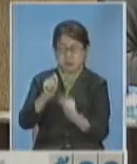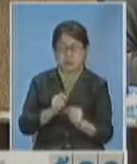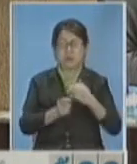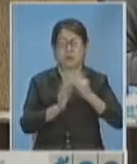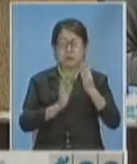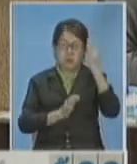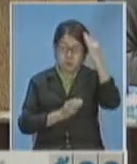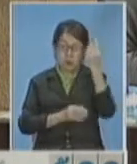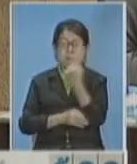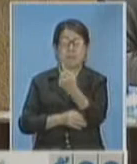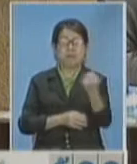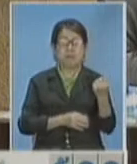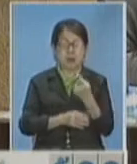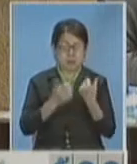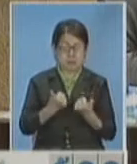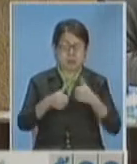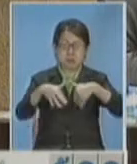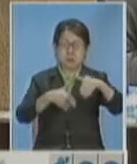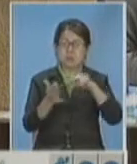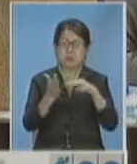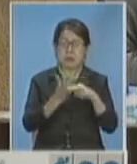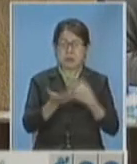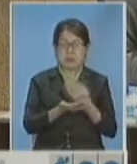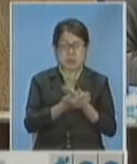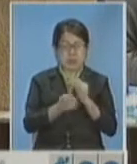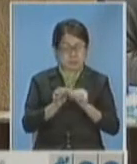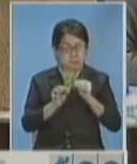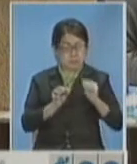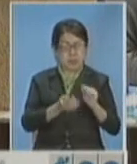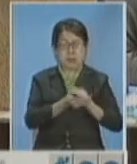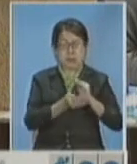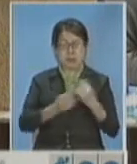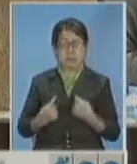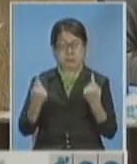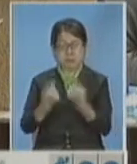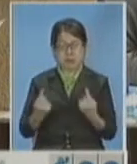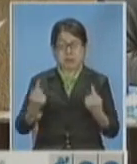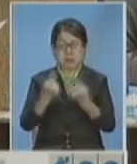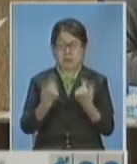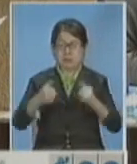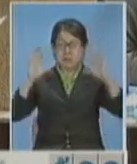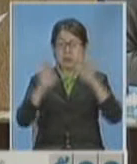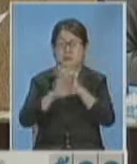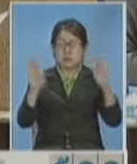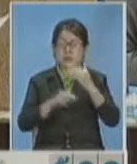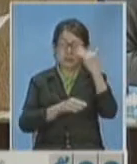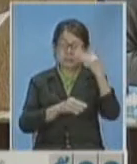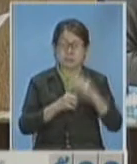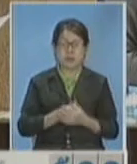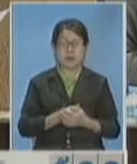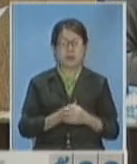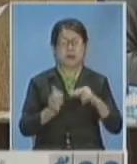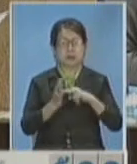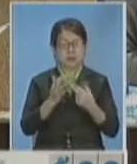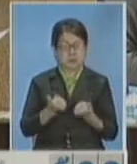1บาทหมายถึงว่าพี่น้องประชาชนออมเงินเนี่ยวันละบาทแล้วรัฐบาลสมทบ1บาทปีนี้รัฐบาลไม่สนับสนุนเลยนะคะนอกจ